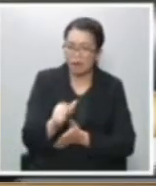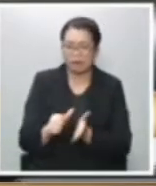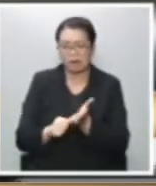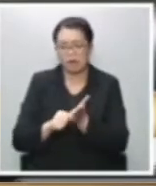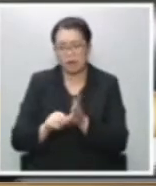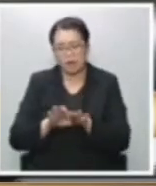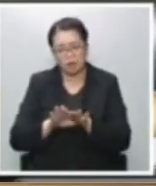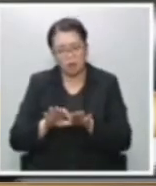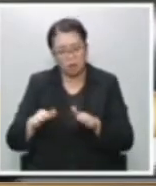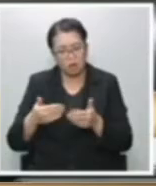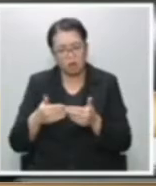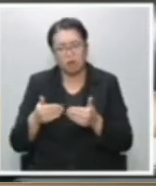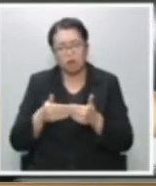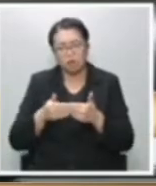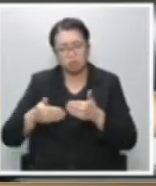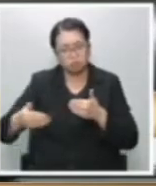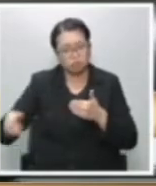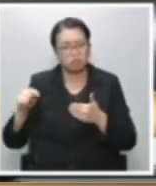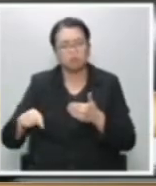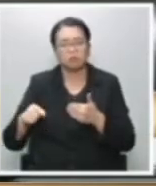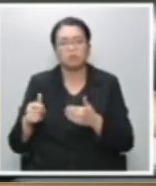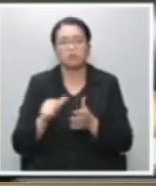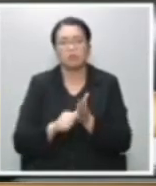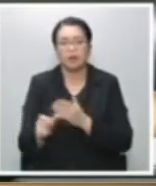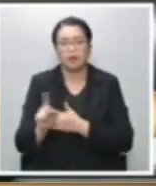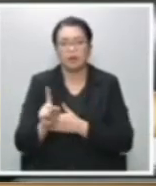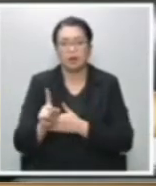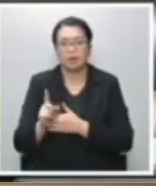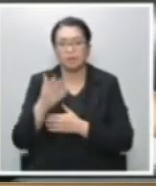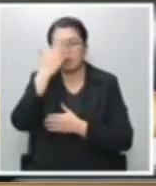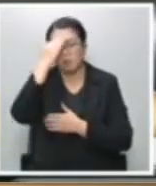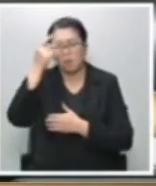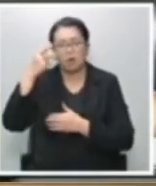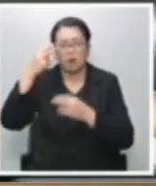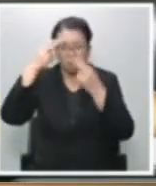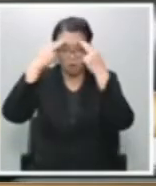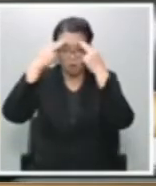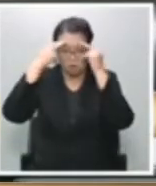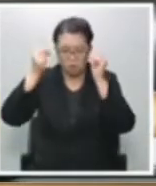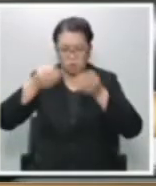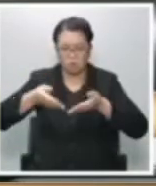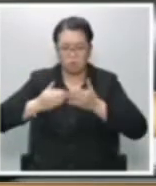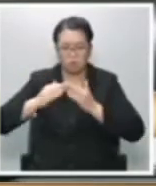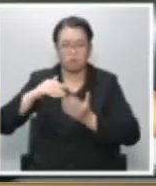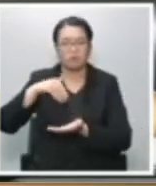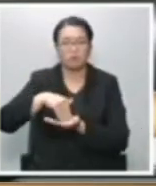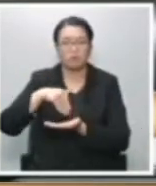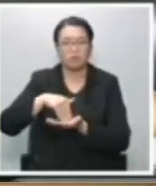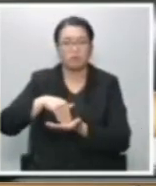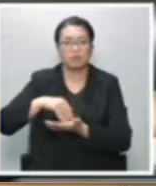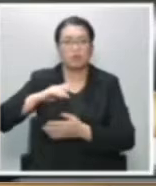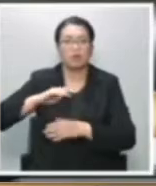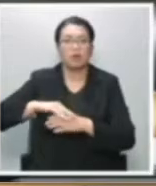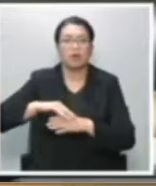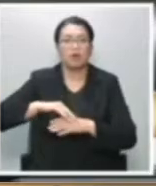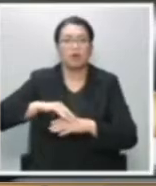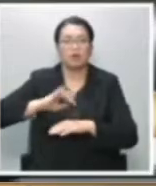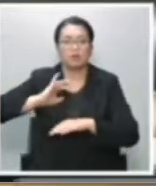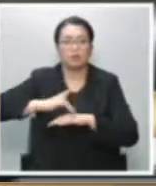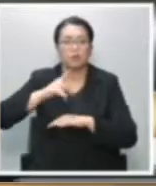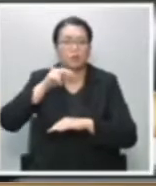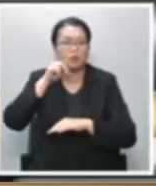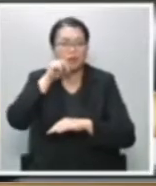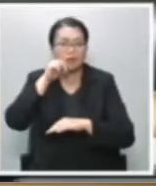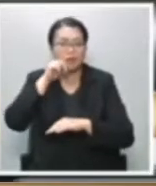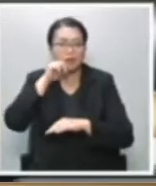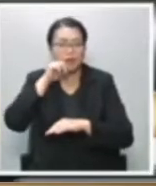บาลของท่านพลเอกประยุทธ์เนี่ยก็ได้จัดตั้งหน่วยงานหนึ่งขึ้นมาก็คือสำนักงานทรัพยากรน้ำแห่งชาติว่ามีบทบา